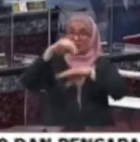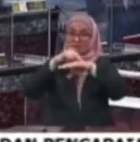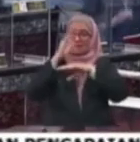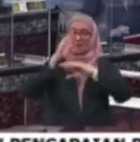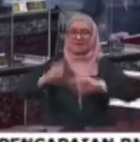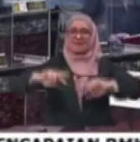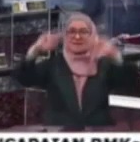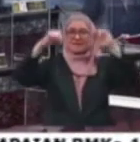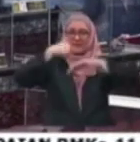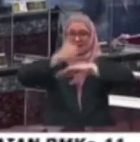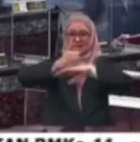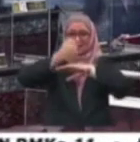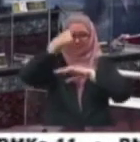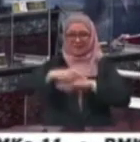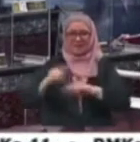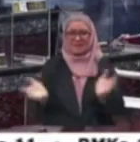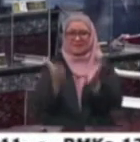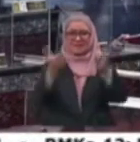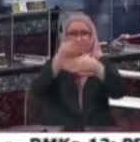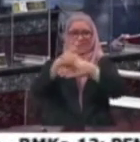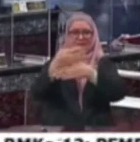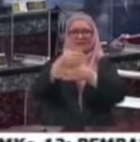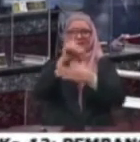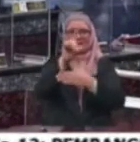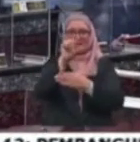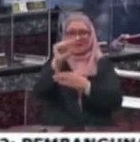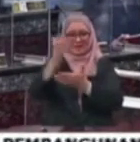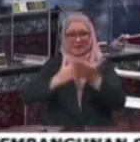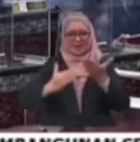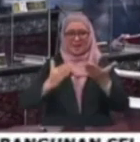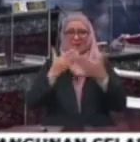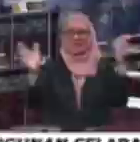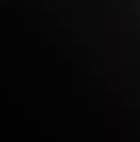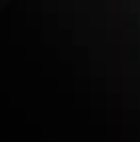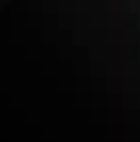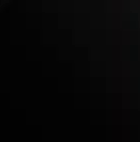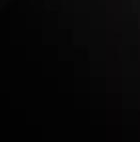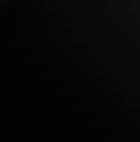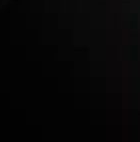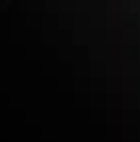perkongsian data antara sektor awam dan swasta yang lebih meluas.